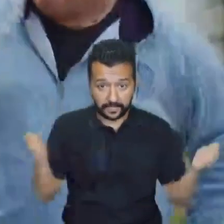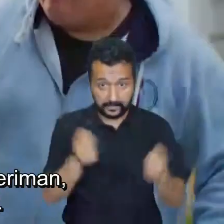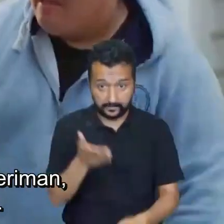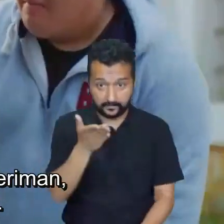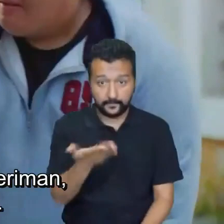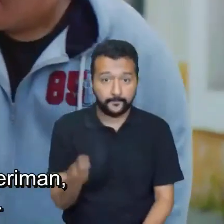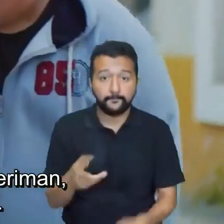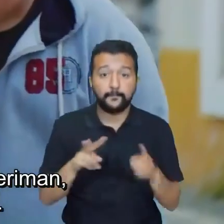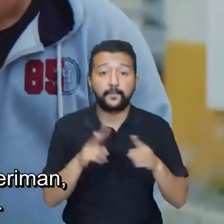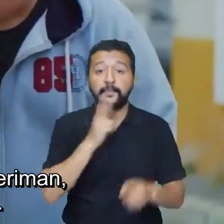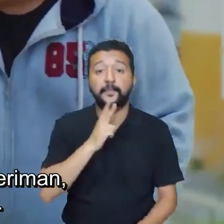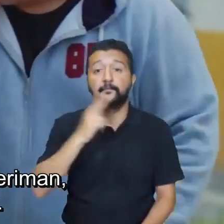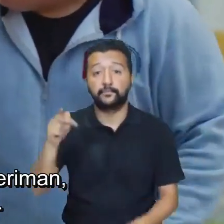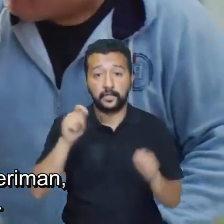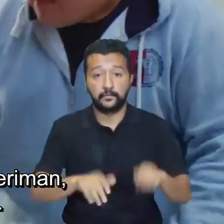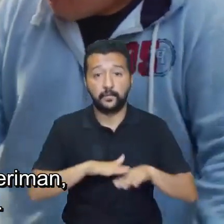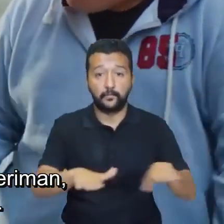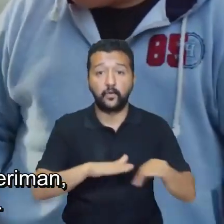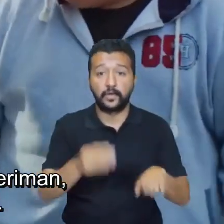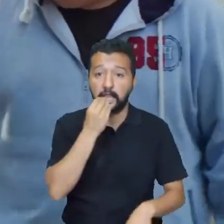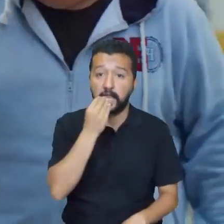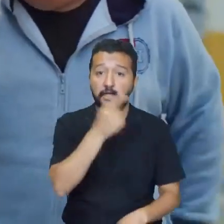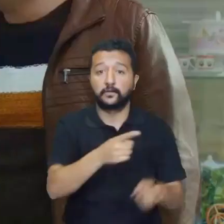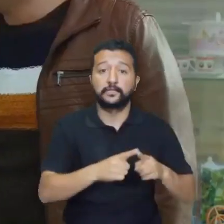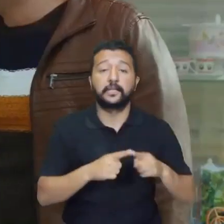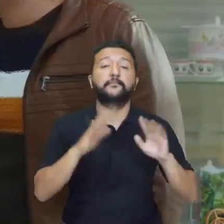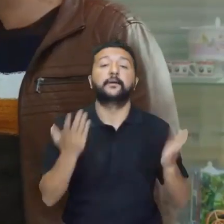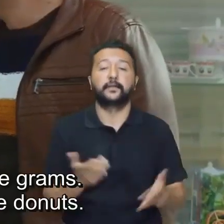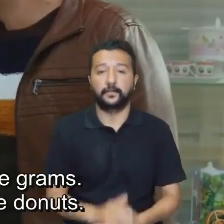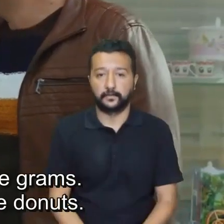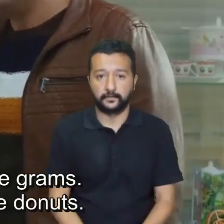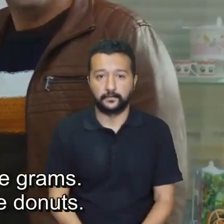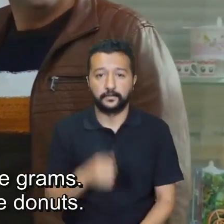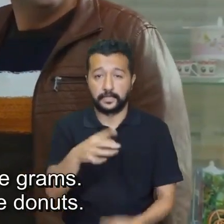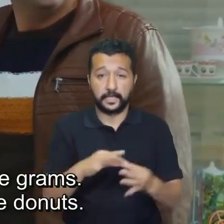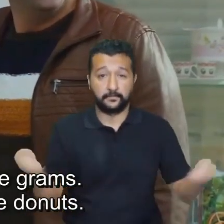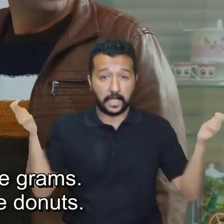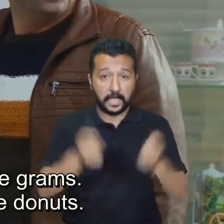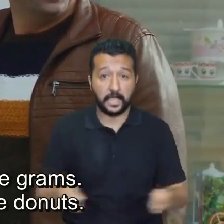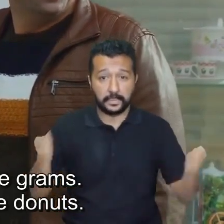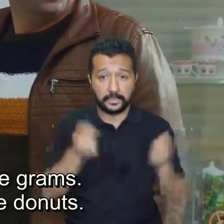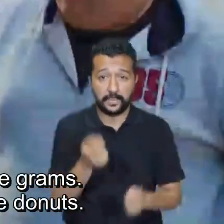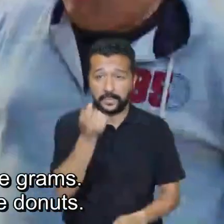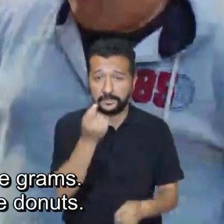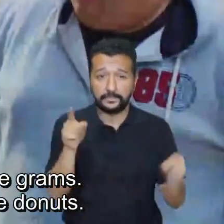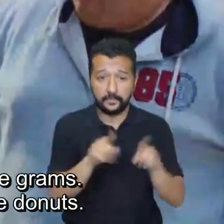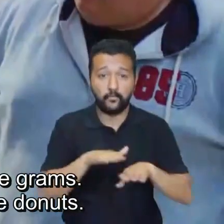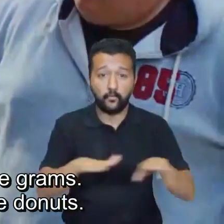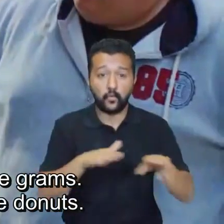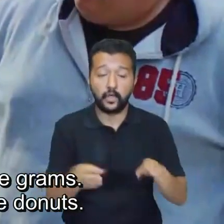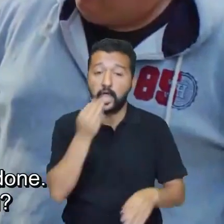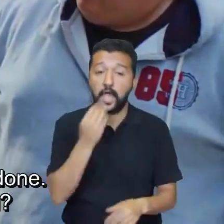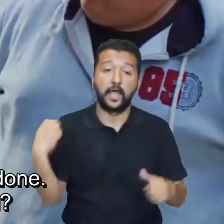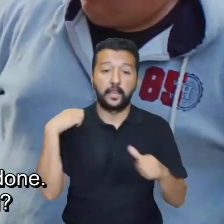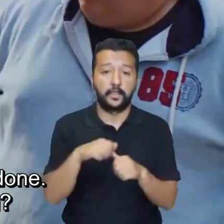daha? Ben Neriman teyzenin yaptığı böreklerden yedim abi. Onu say. İp atlayıp 3-5 gram veriyorsun. Böreklerle 10 kilo